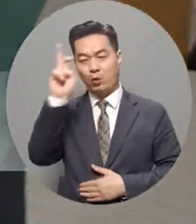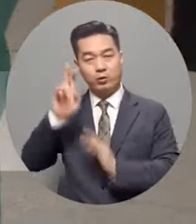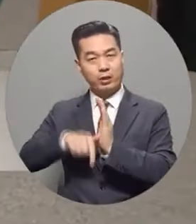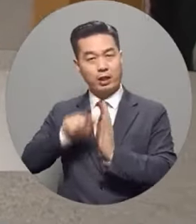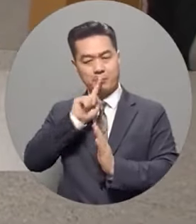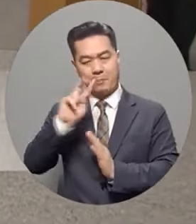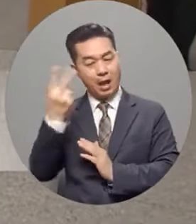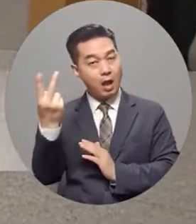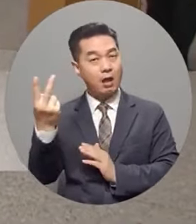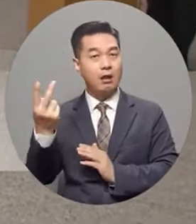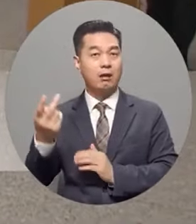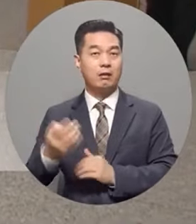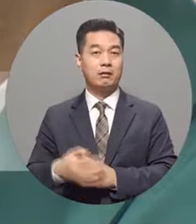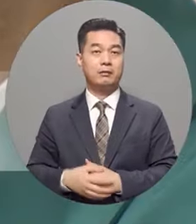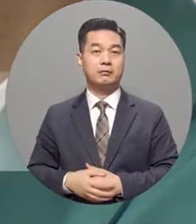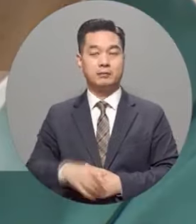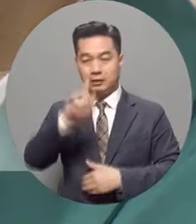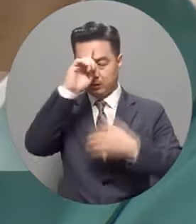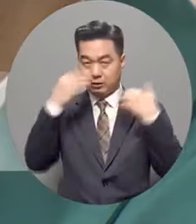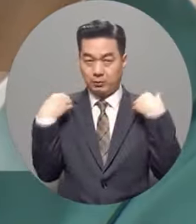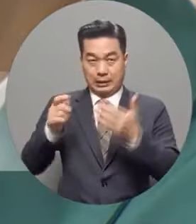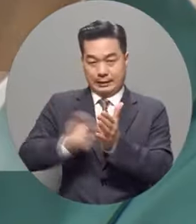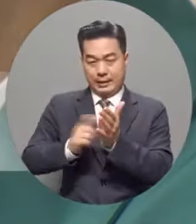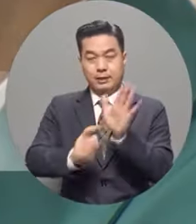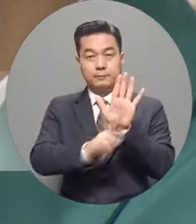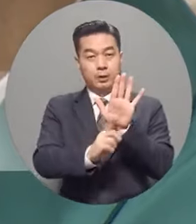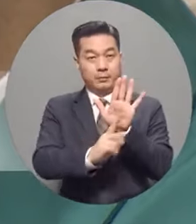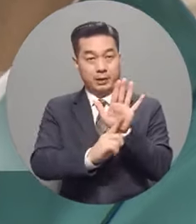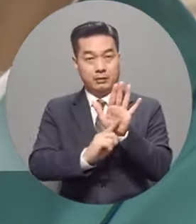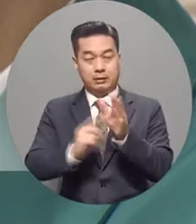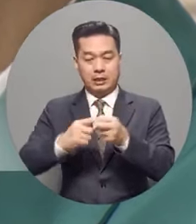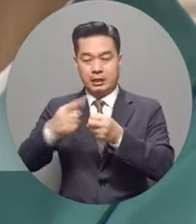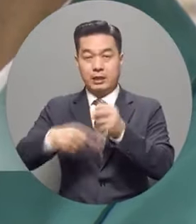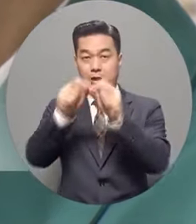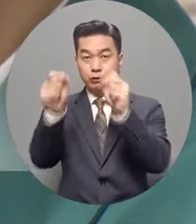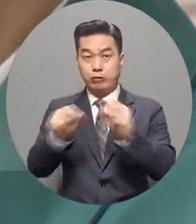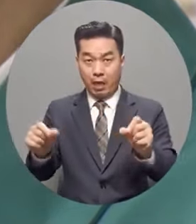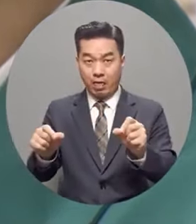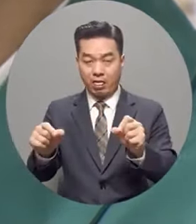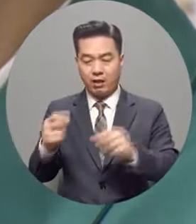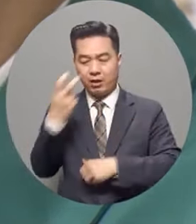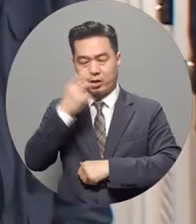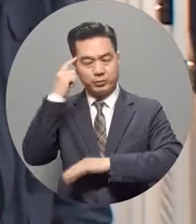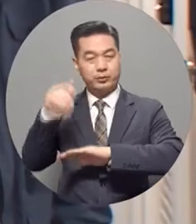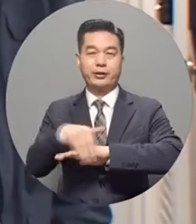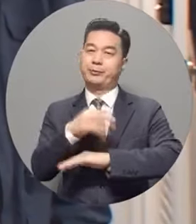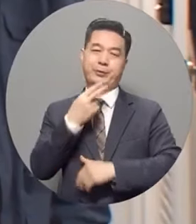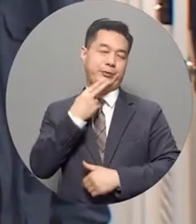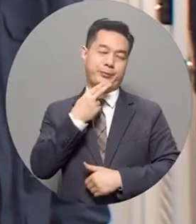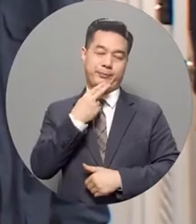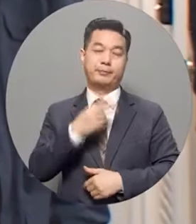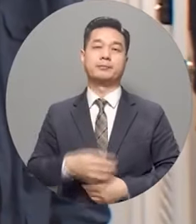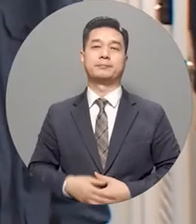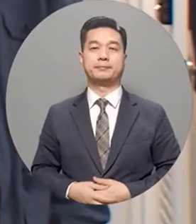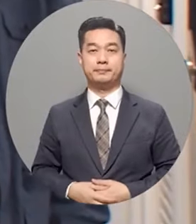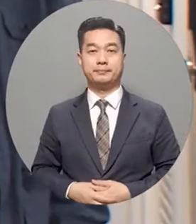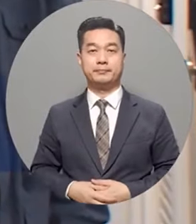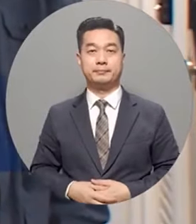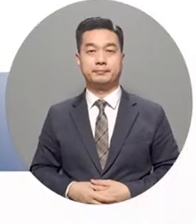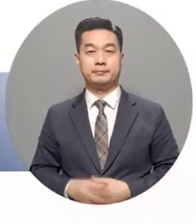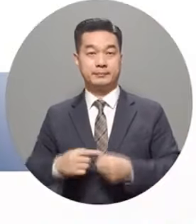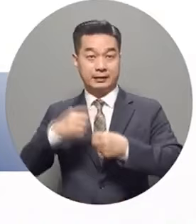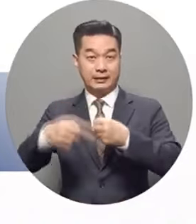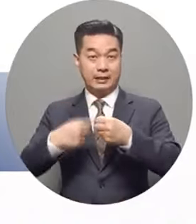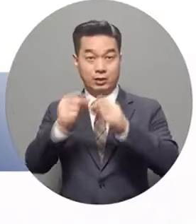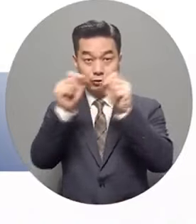말을 뒤집었습니다. 정부는 긴급 브리핑을 열어 1년 유예안은 검토할 계획이 없다고 했습니다. 1년